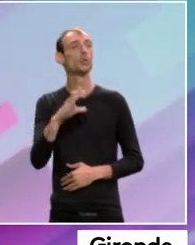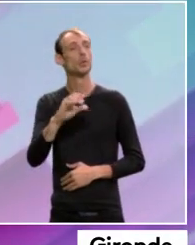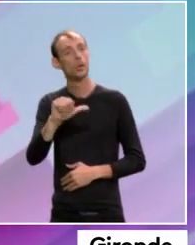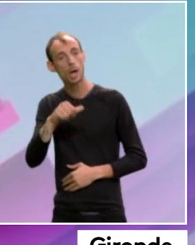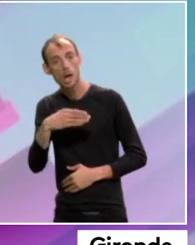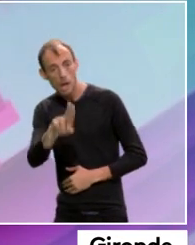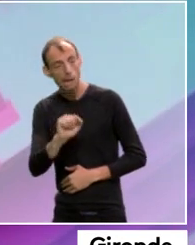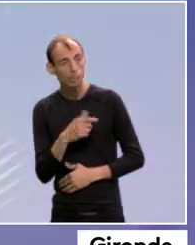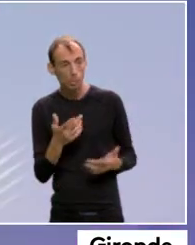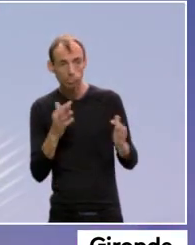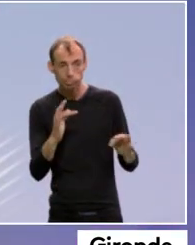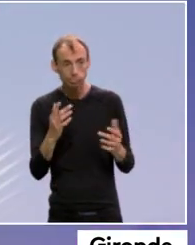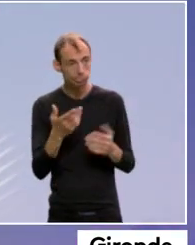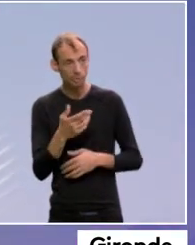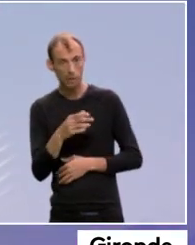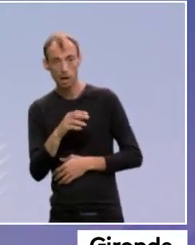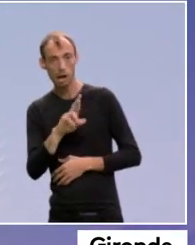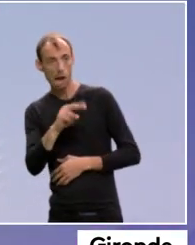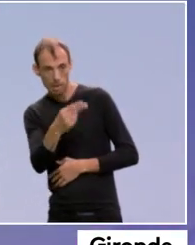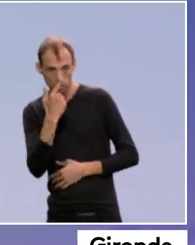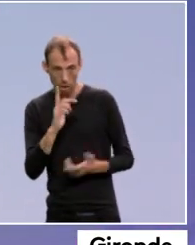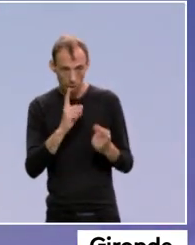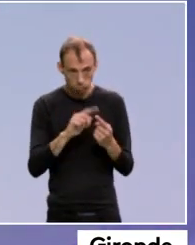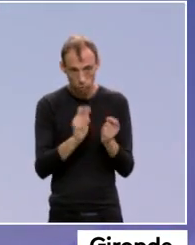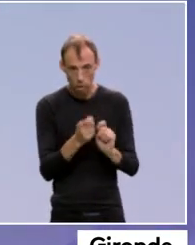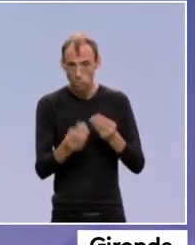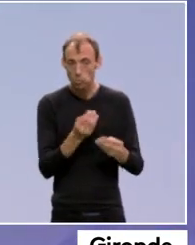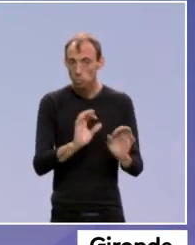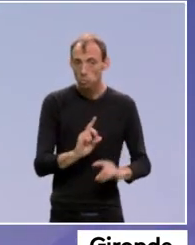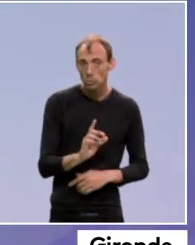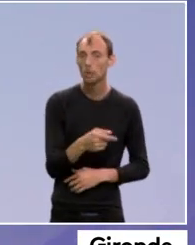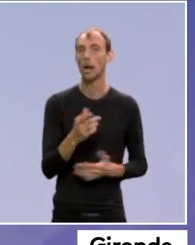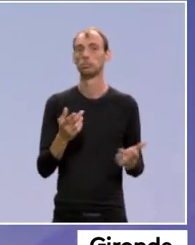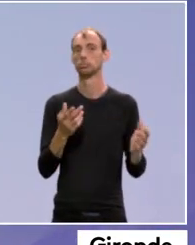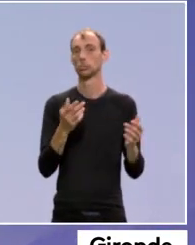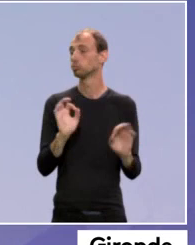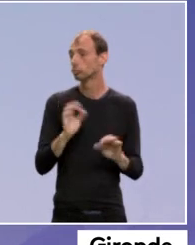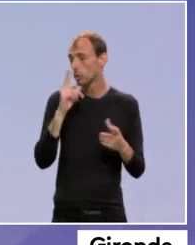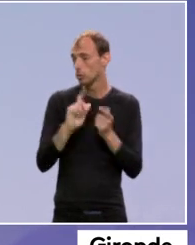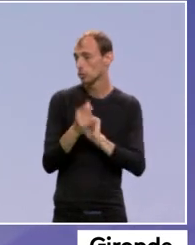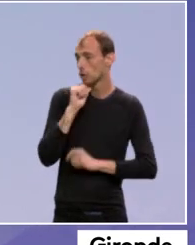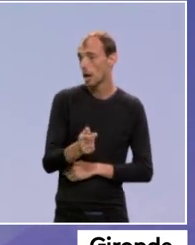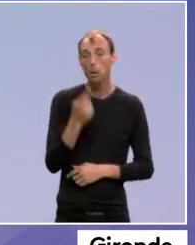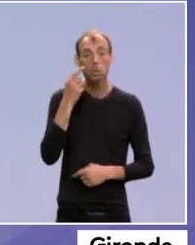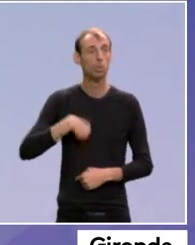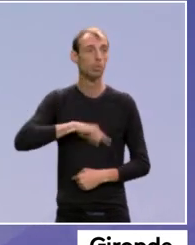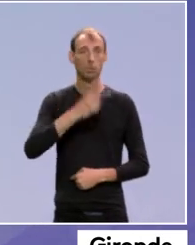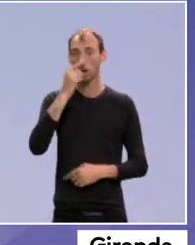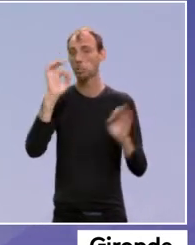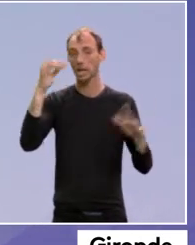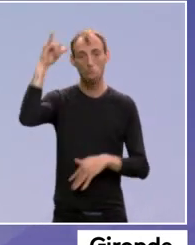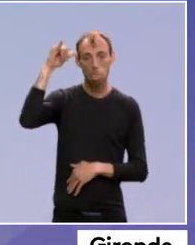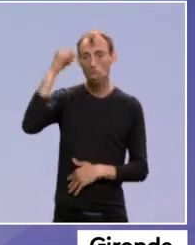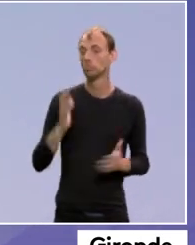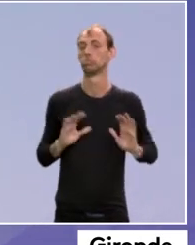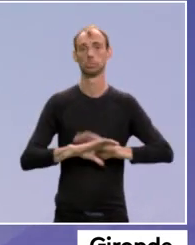circonscription de la gauche c'est en vrai c'est une arnaque on veut nous faire croire qu'il y a un nouveau programme qui va être mis en place en réalité vous